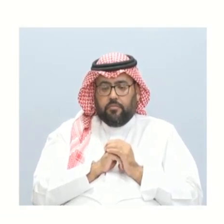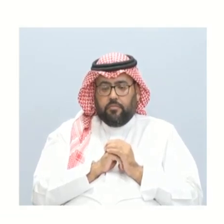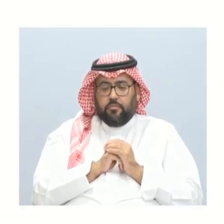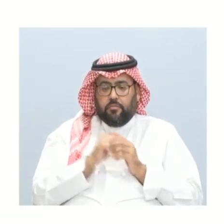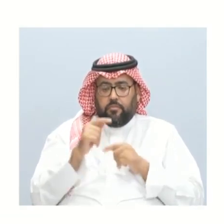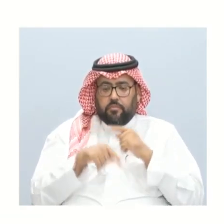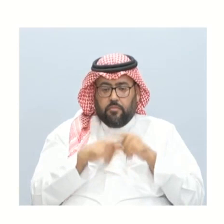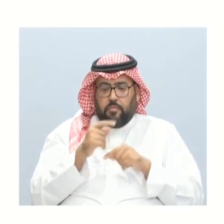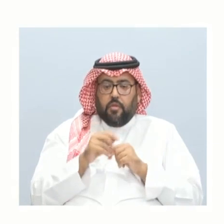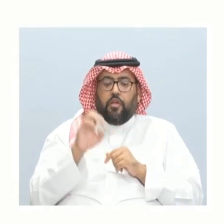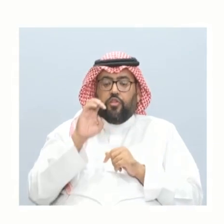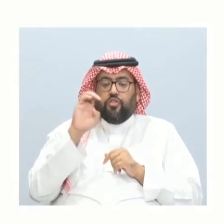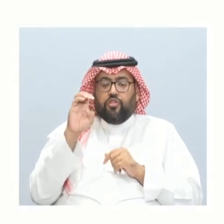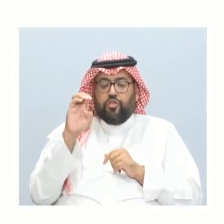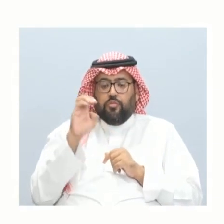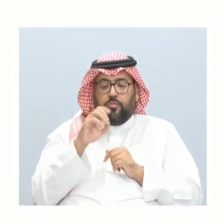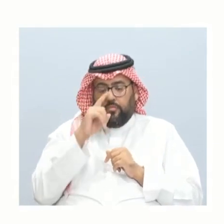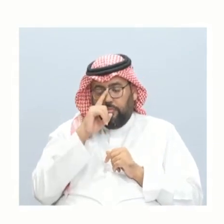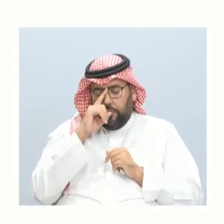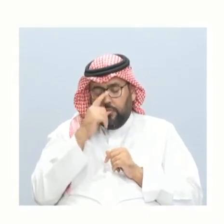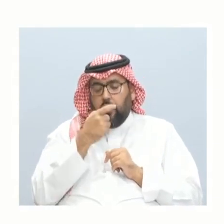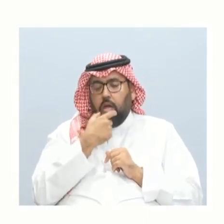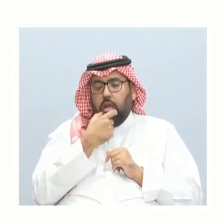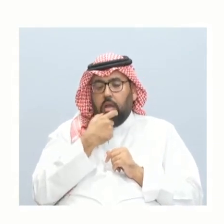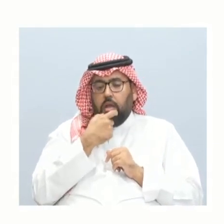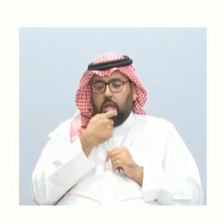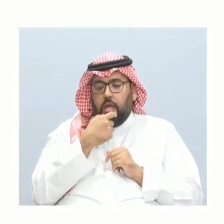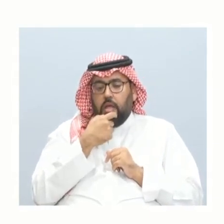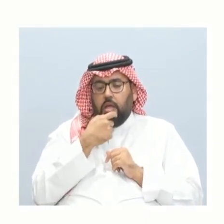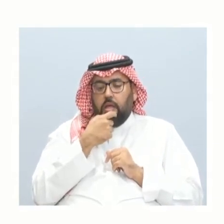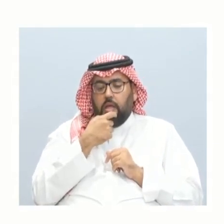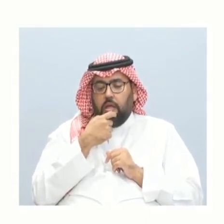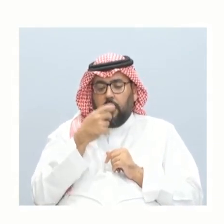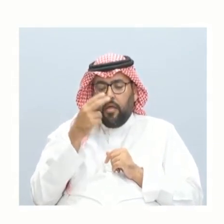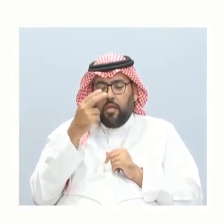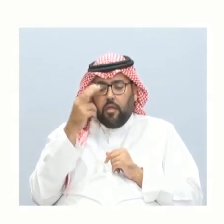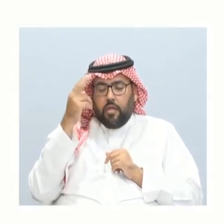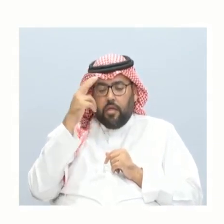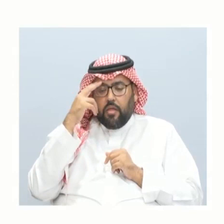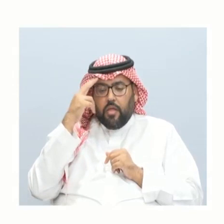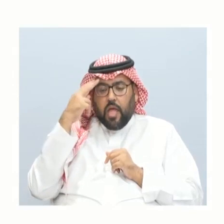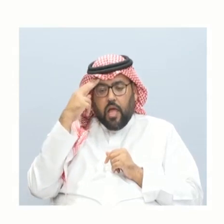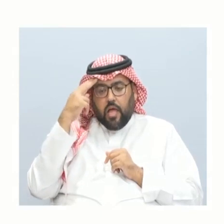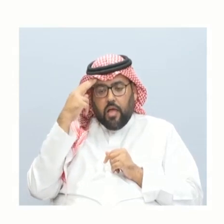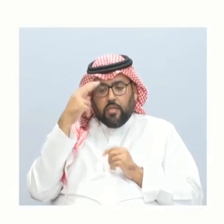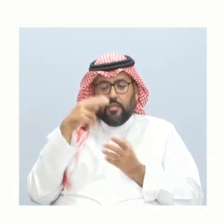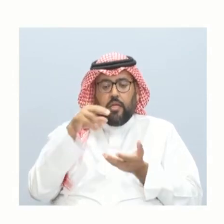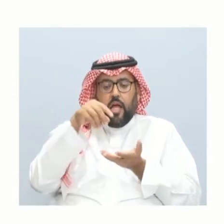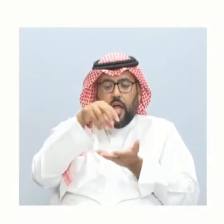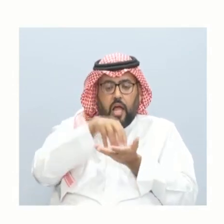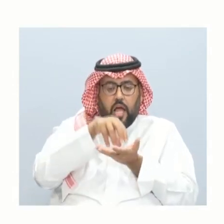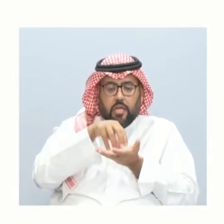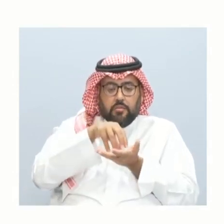نكمل هنا ايها الابطال جيم الرياض عاصمه المملكه